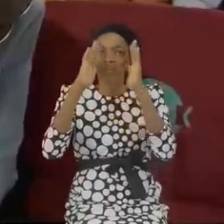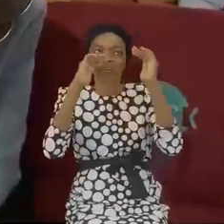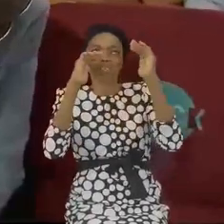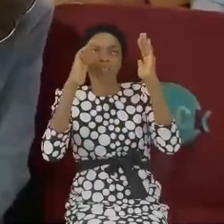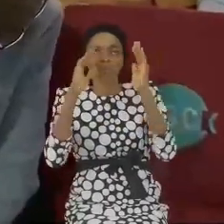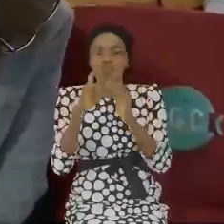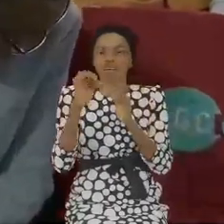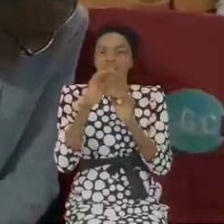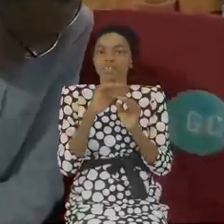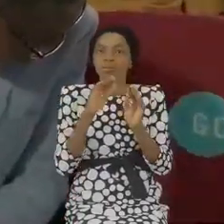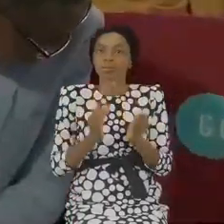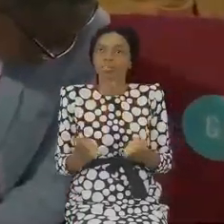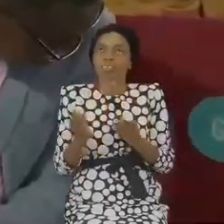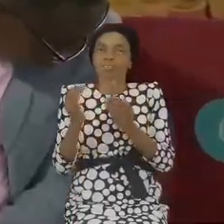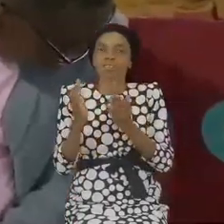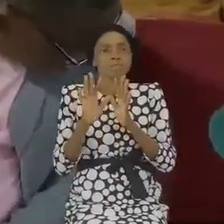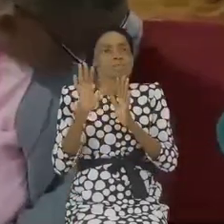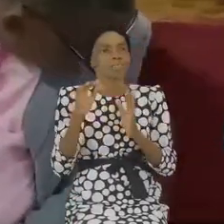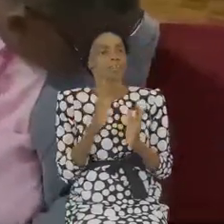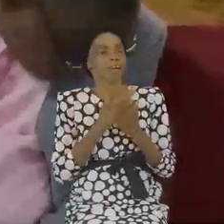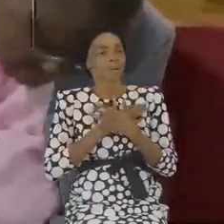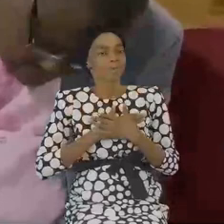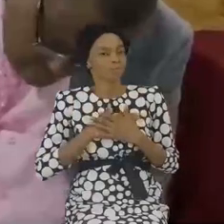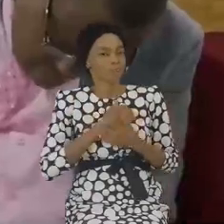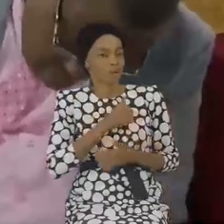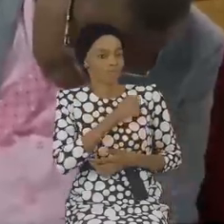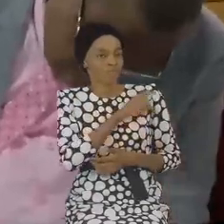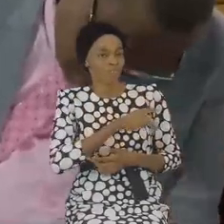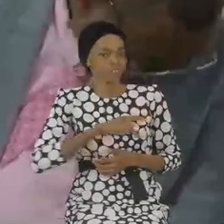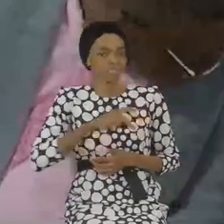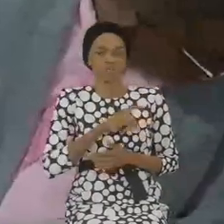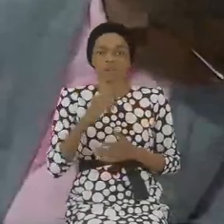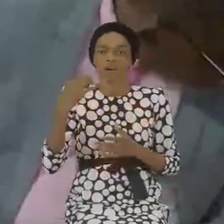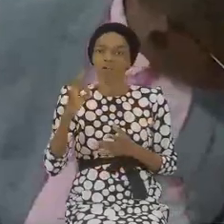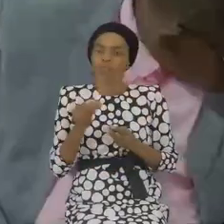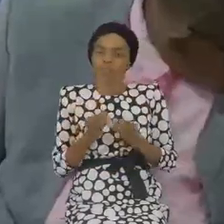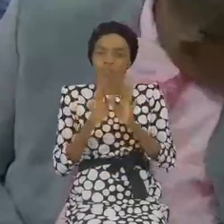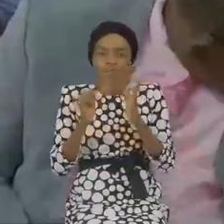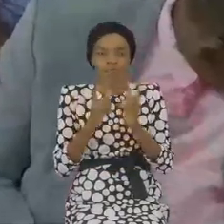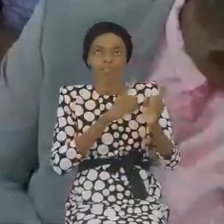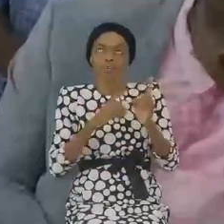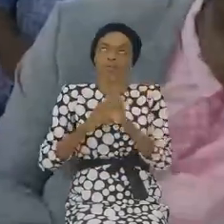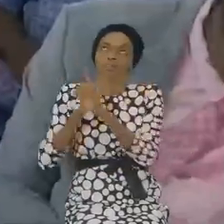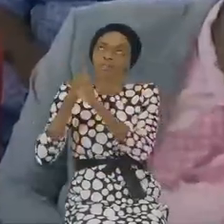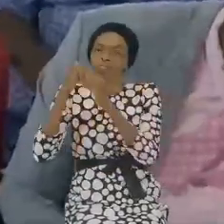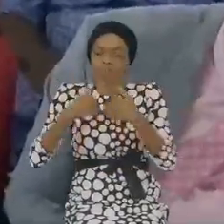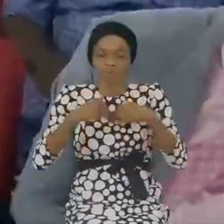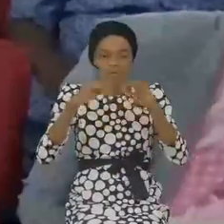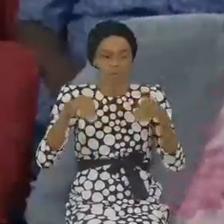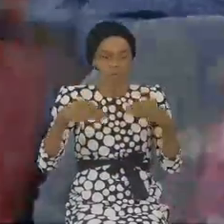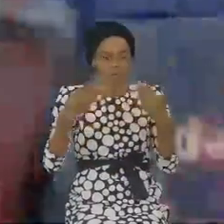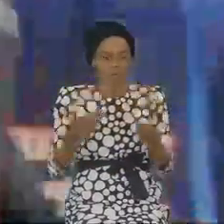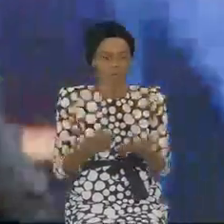élèvent leur appréciation de ce pays que Dieu, de cette terre promise que Dieu avait pourvue. Chapitre 1